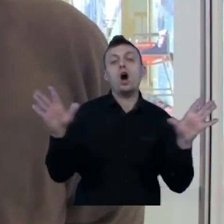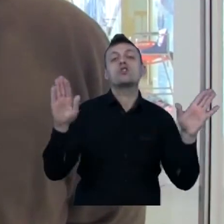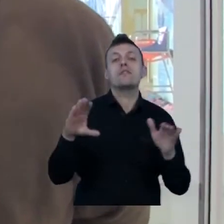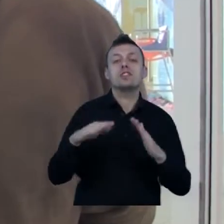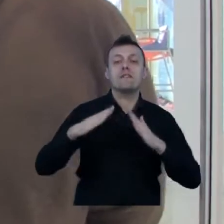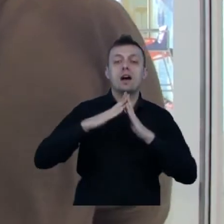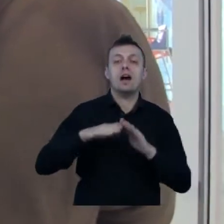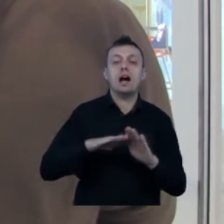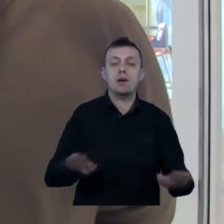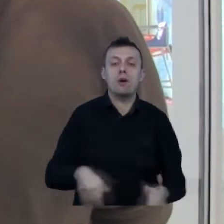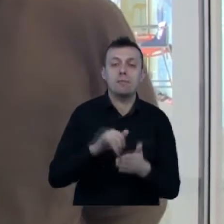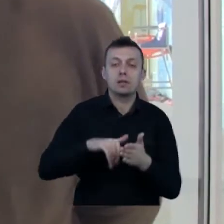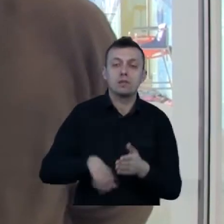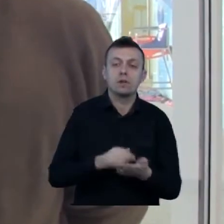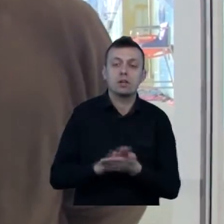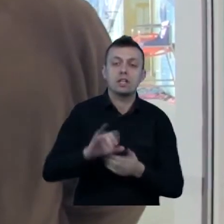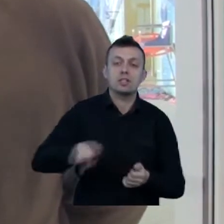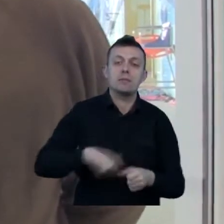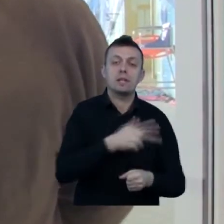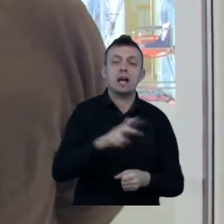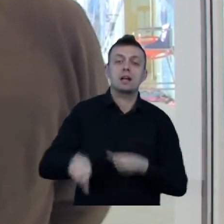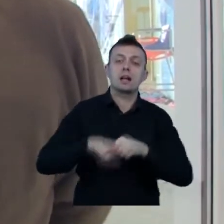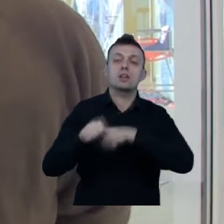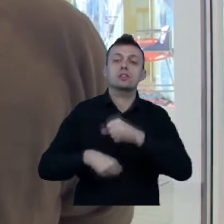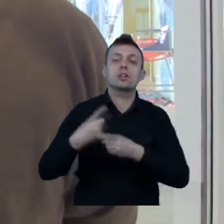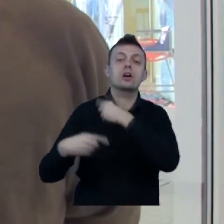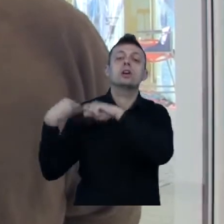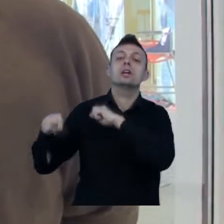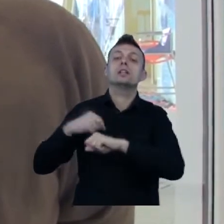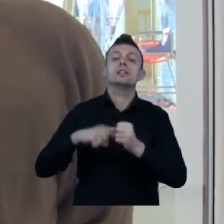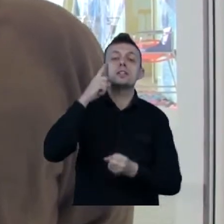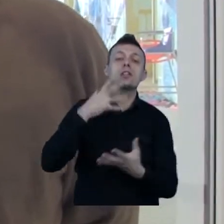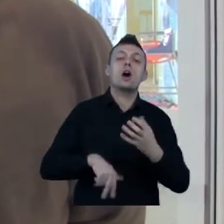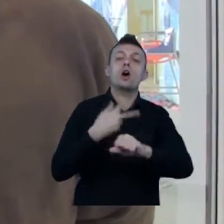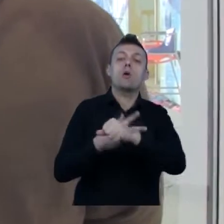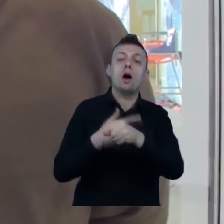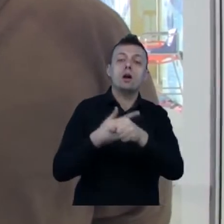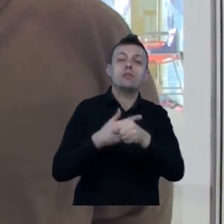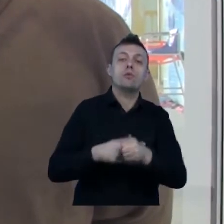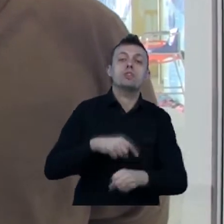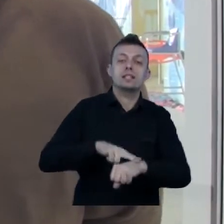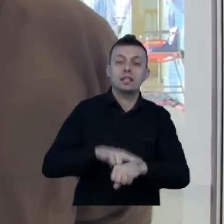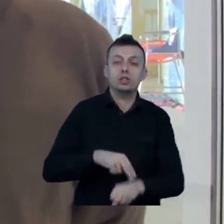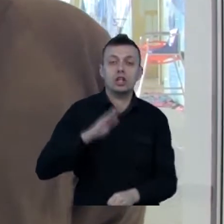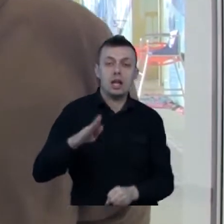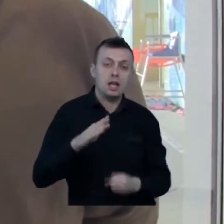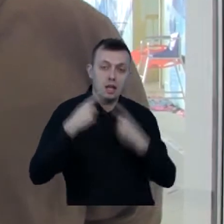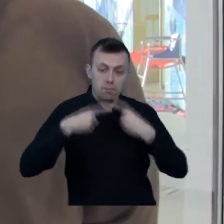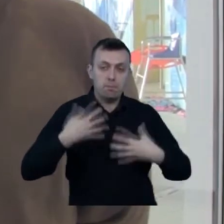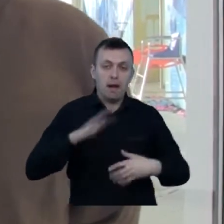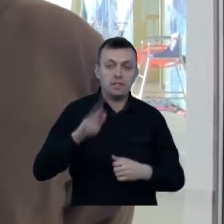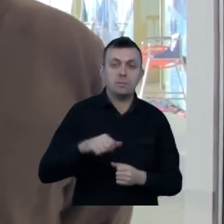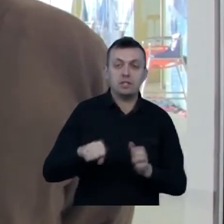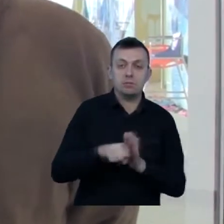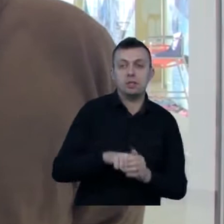Akwaparku Kutno. Zaczynamy tradycyjnie, tak jak co roku, od godziny 20. Bawić będziemy się do godziny gdzieś około